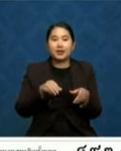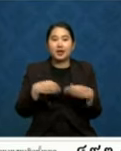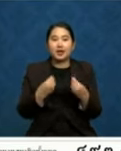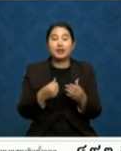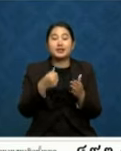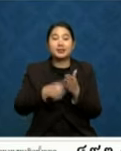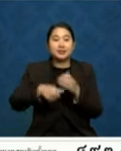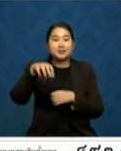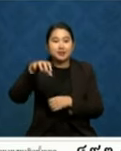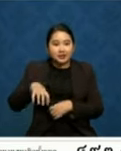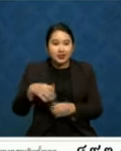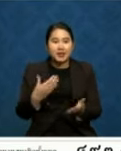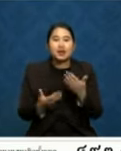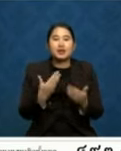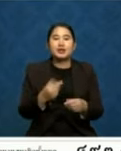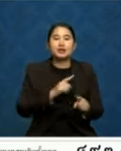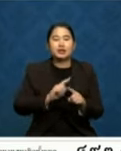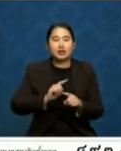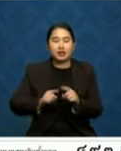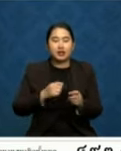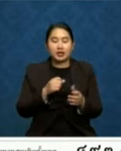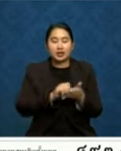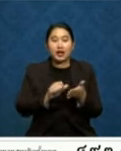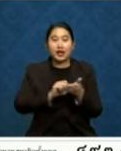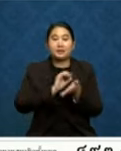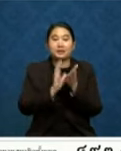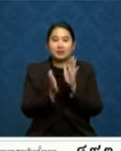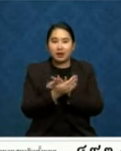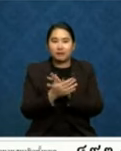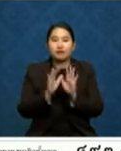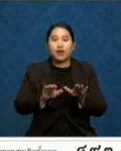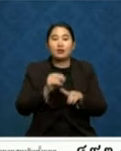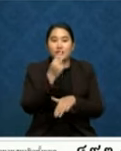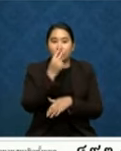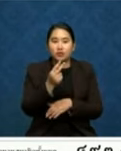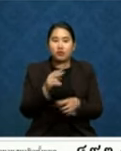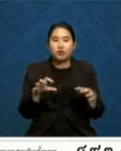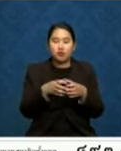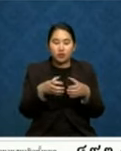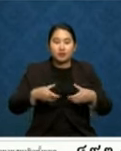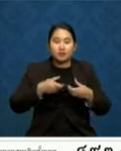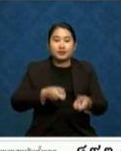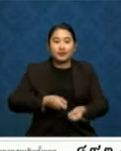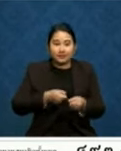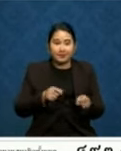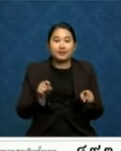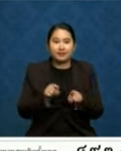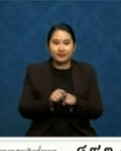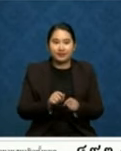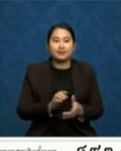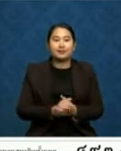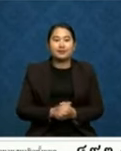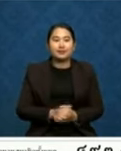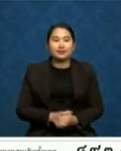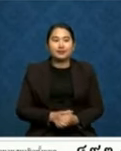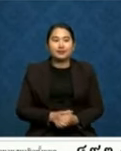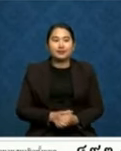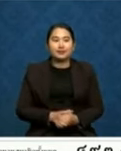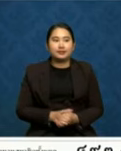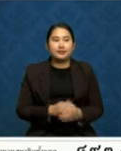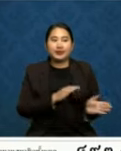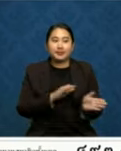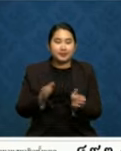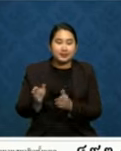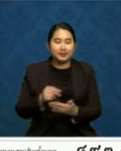ามิตหรือว่าศุลกากรหรือต่างๆได้ไปปรับโครงสร้างแต่ก็ฝากว่าที่จะให้ดูแลภาคเกษตรกรแล้วก็พี่น้องประชาชนอีกเรื่องนึงนะ